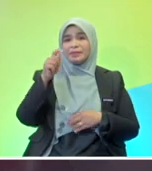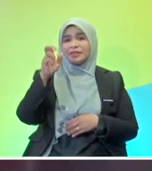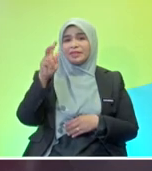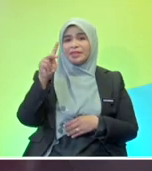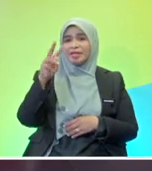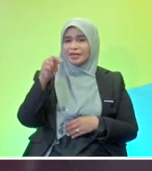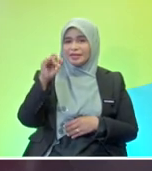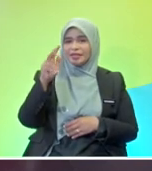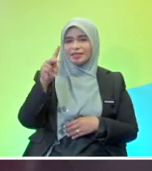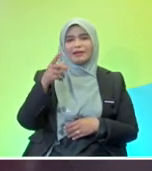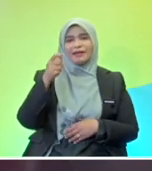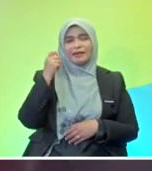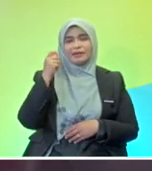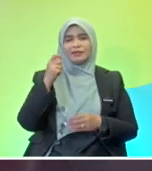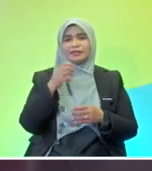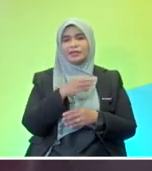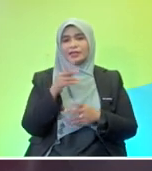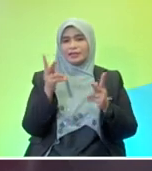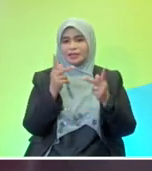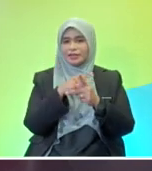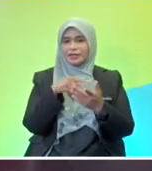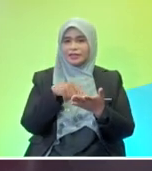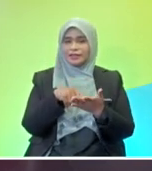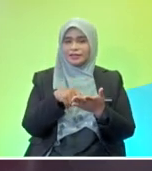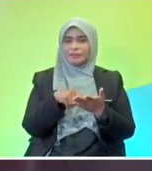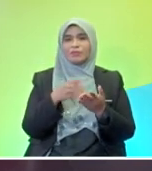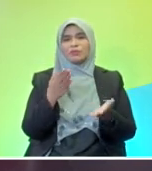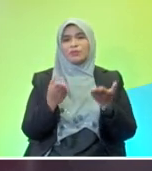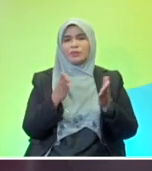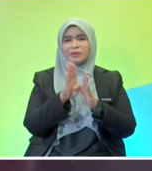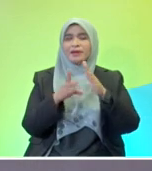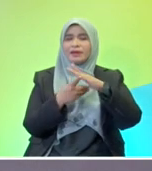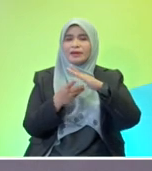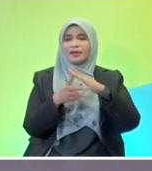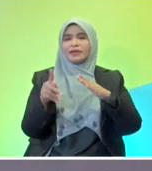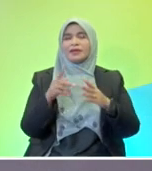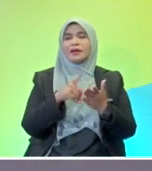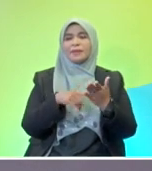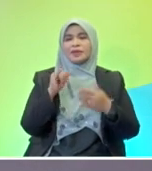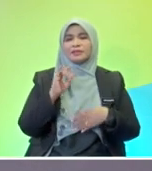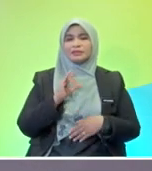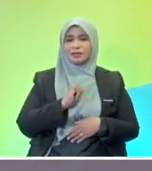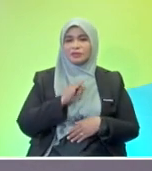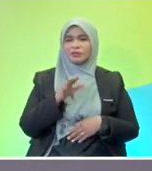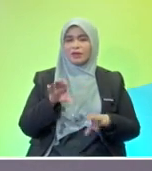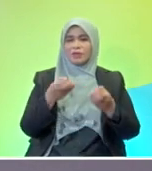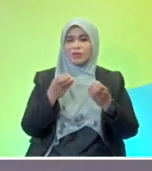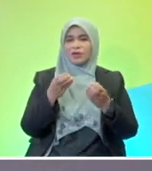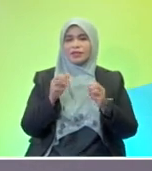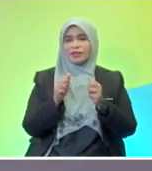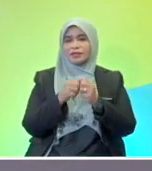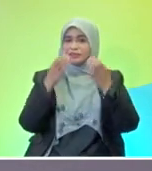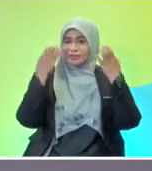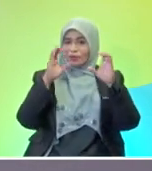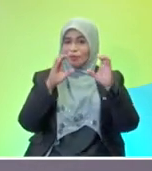Assemblage. Baiklah, cikgu. Dan kali ini mungkin berdasarkan apa yang saya buat bersama-sama cikgu tadi, kan, yang ini di tangan saya,